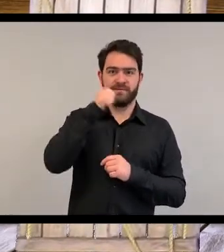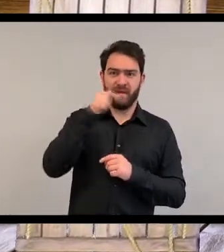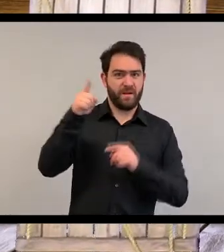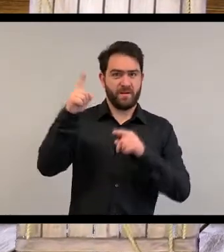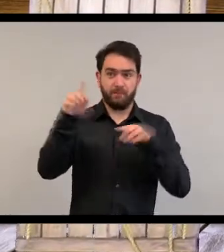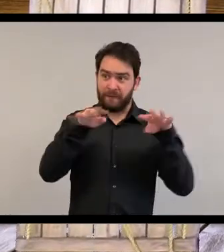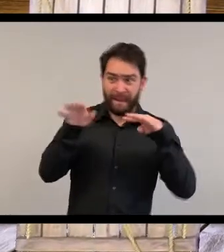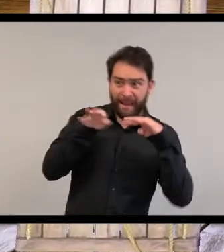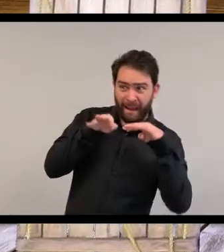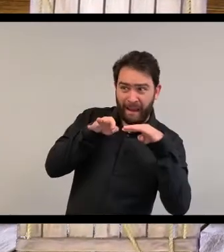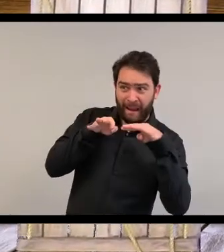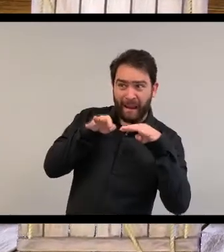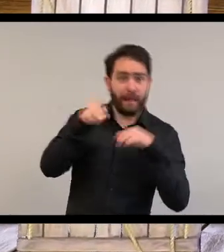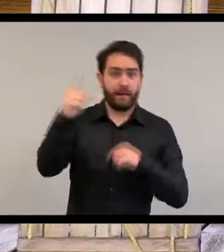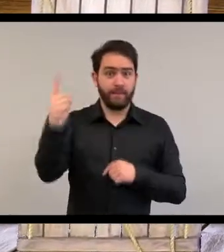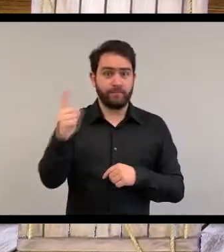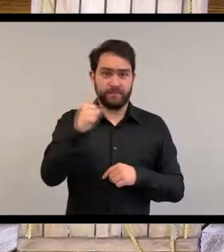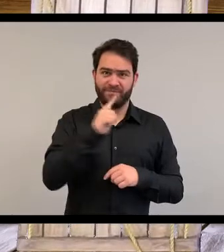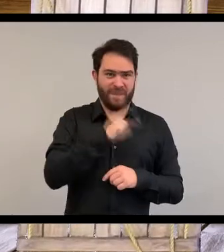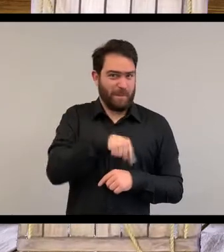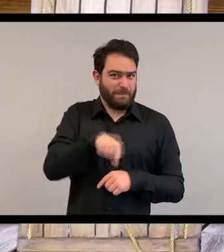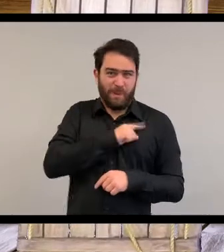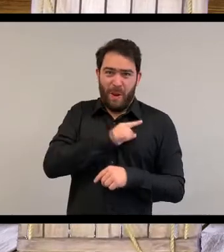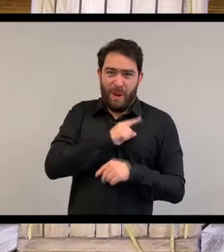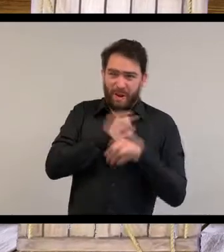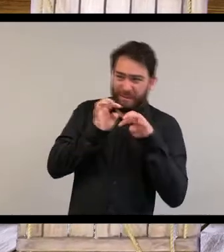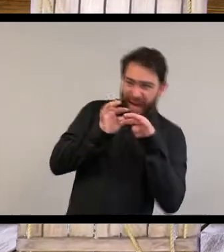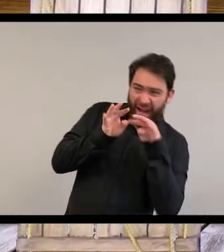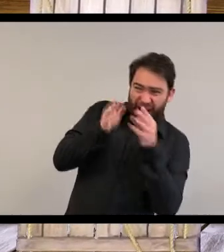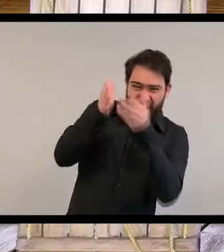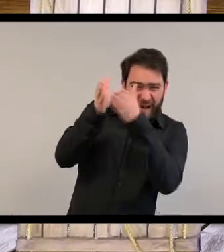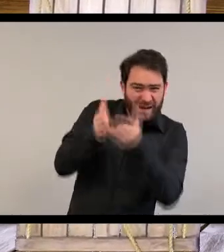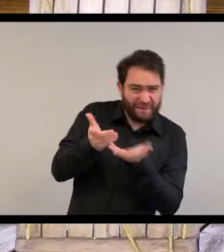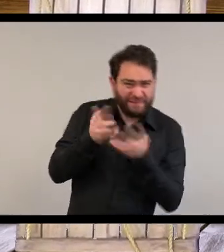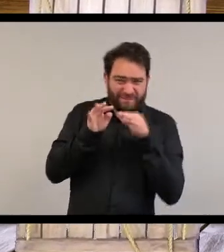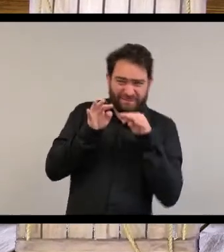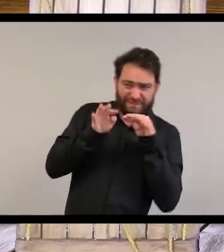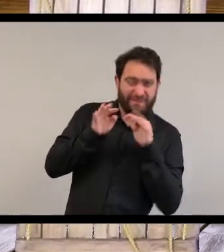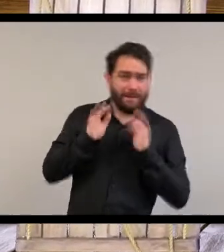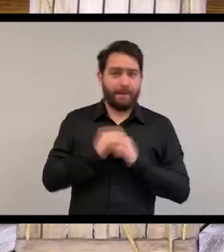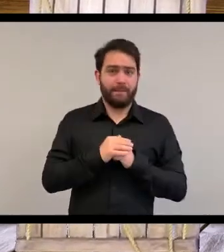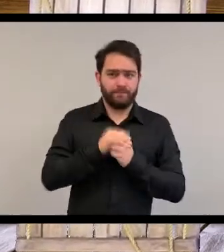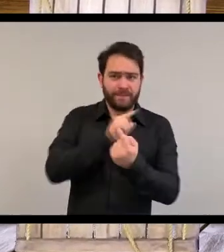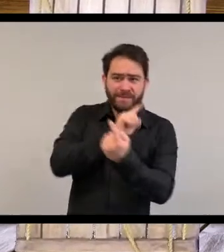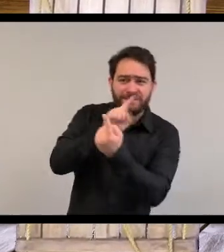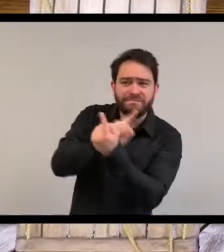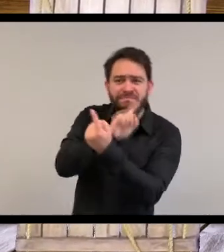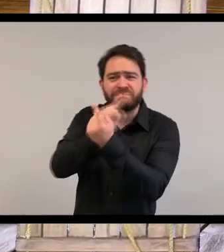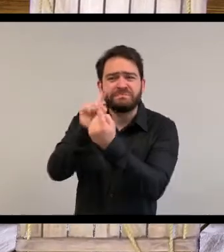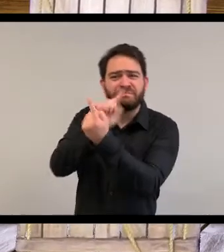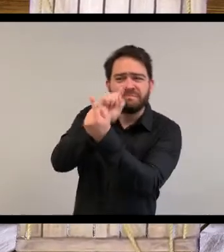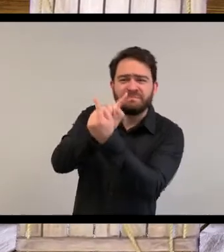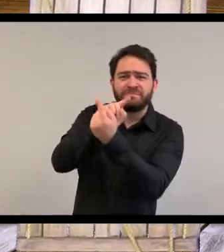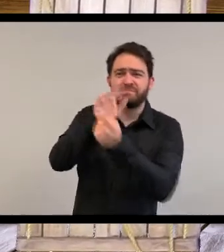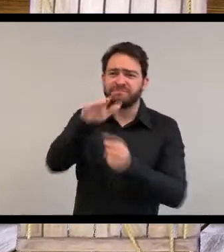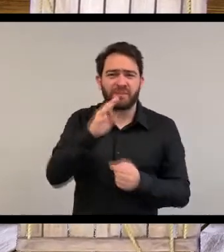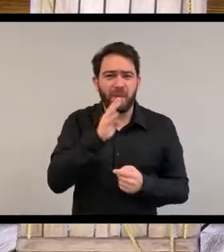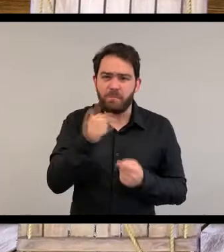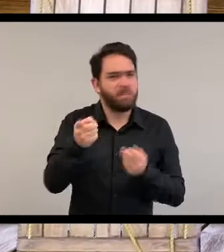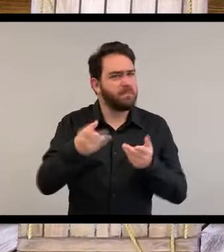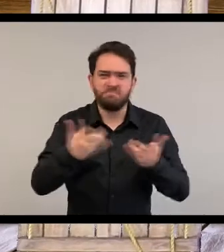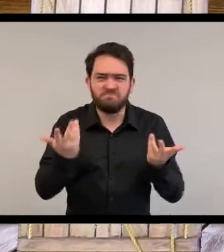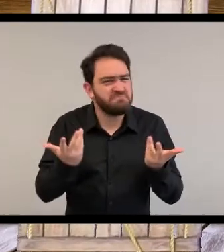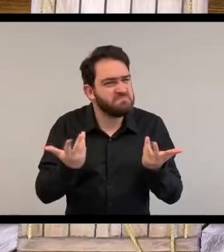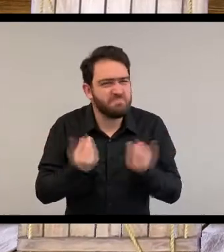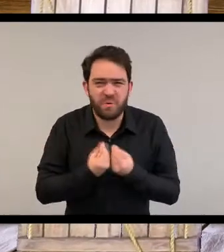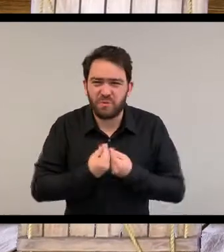l'étrange puis se font des peurs parce qu'ils ne savent pas ce qu'elle fait. Et lorsqu'ils la rencontrent en haut de la côte au dépanneur,